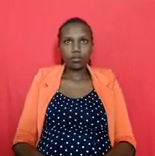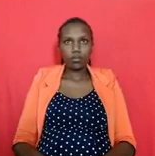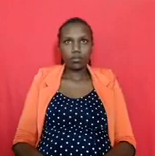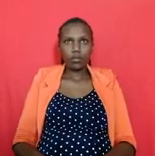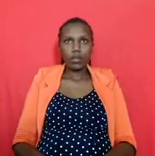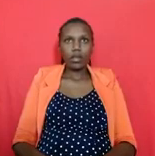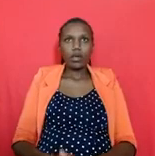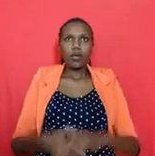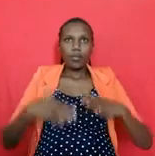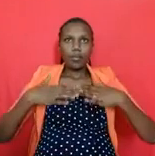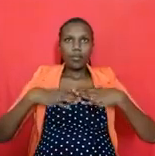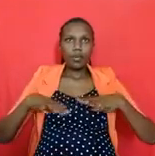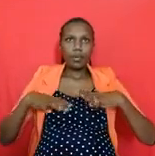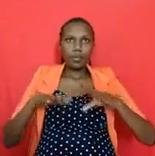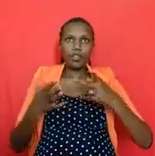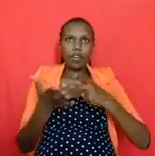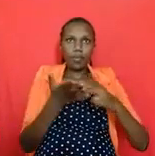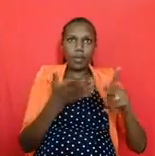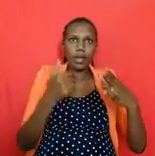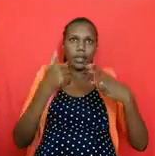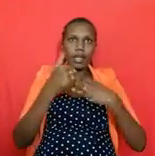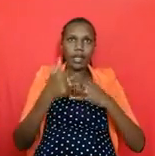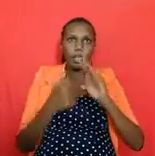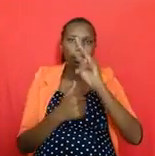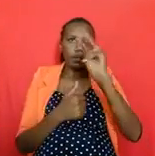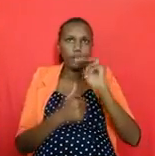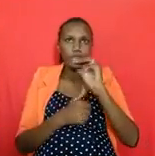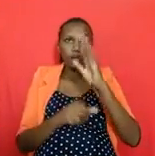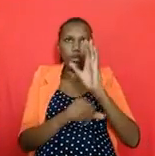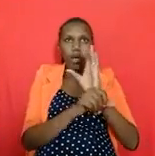adware madikito wera thini wa kanitha milioni 9